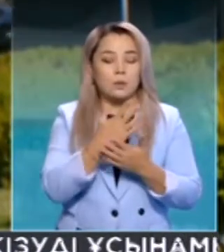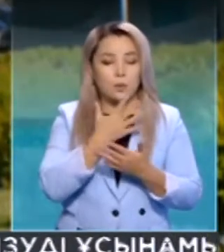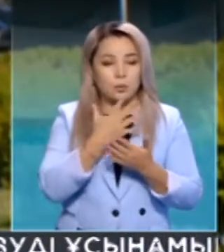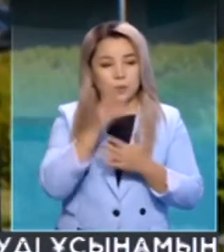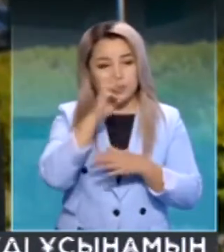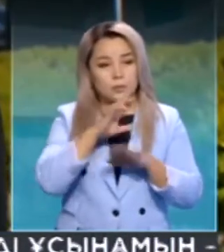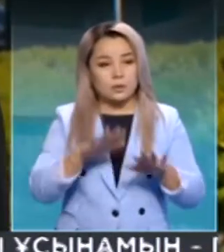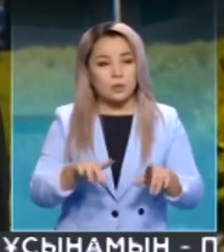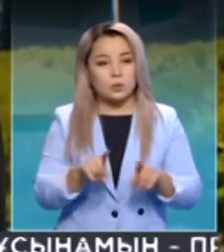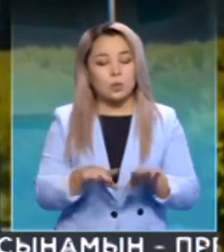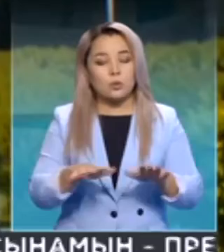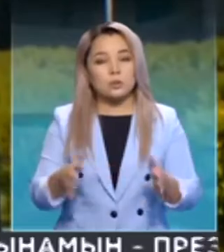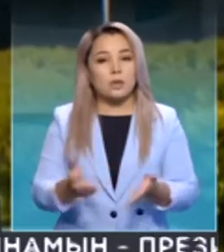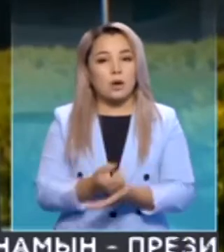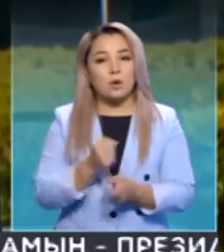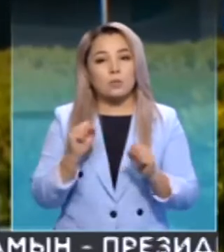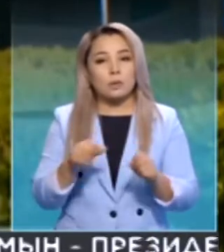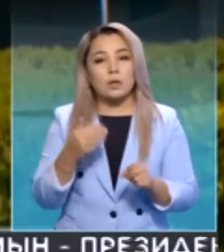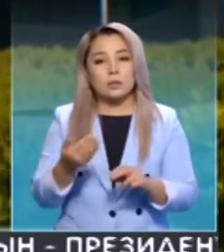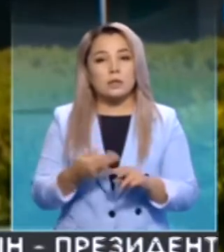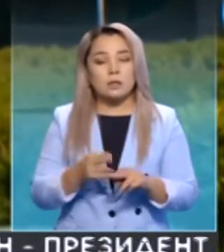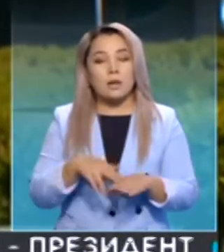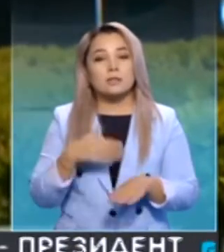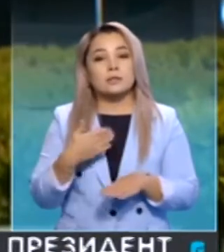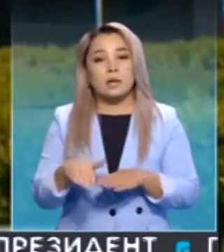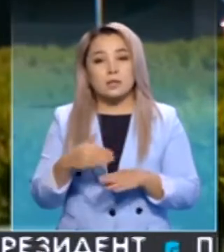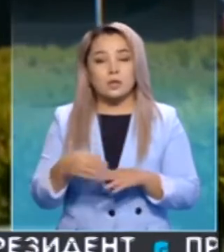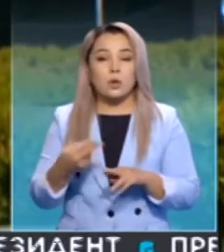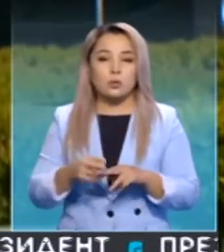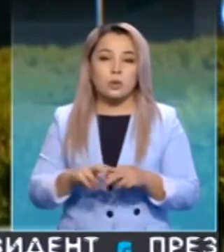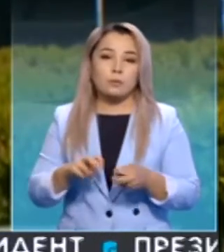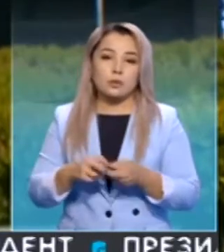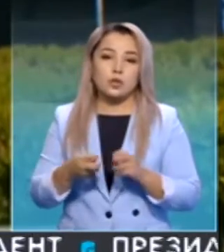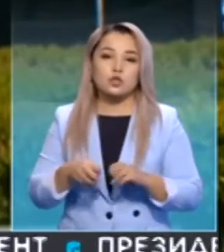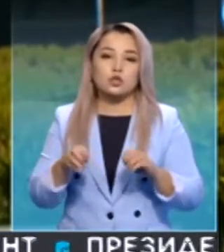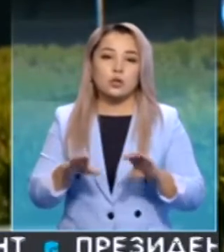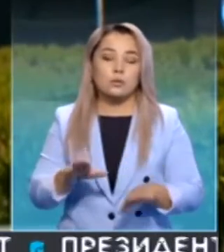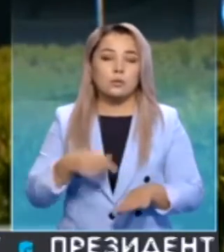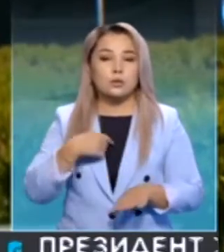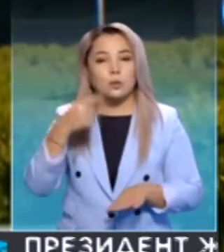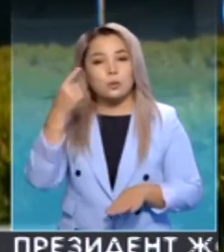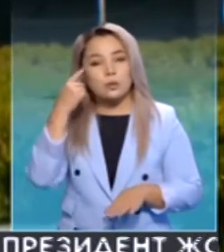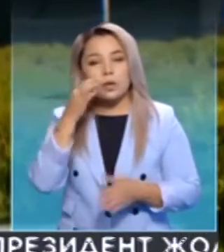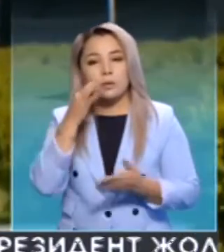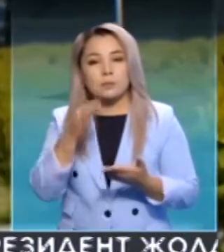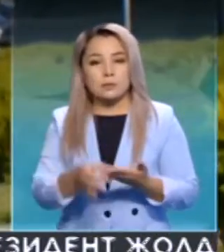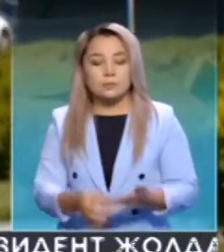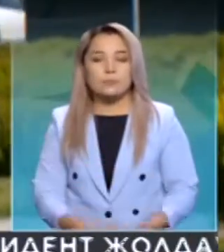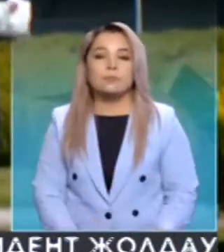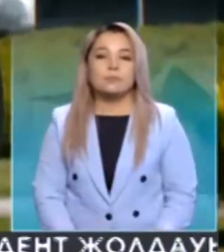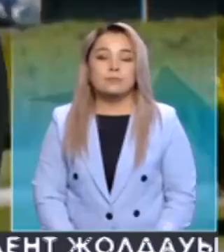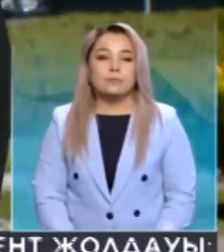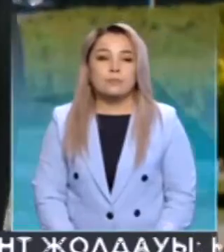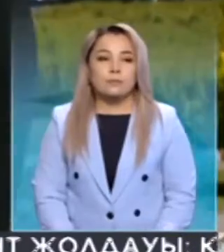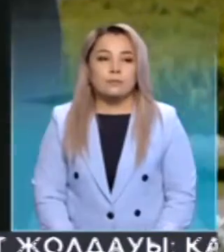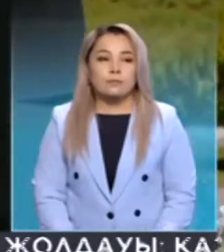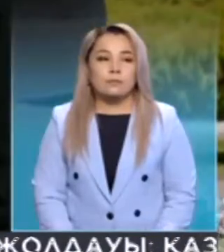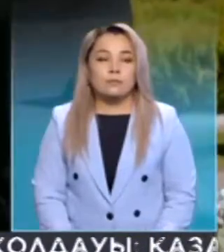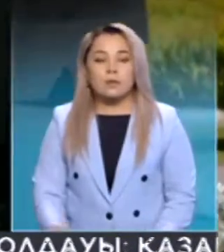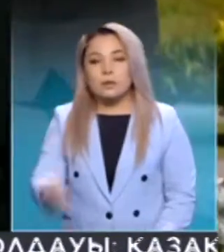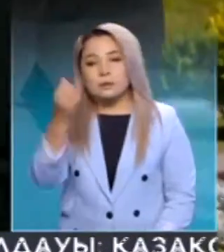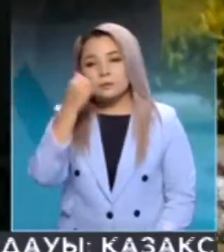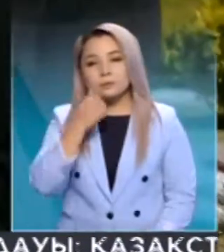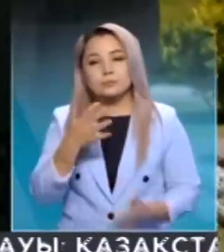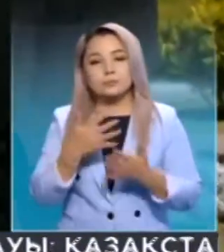өзіміздің мемлекетте орнын табуға. Мана несие сол мәселені шешет деп ойлаймын. Раиса Қабиқызы, түсінікті